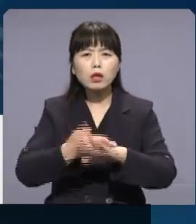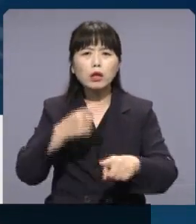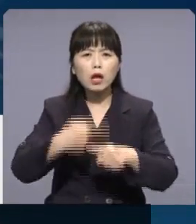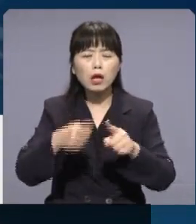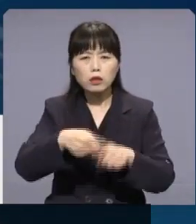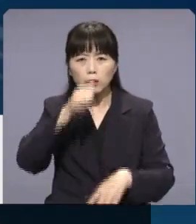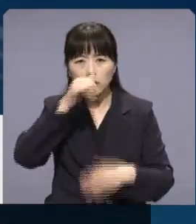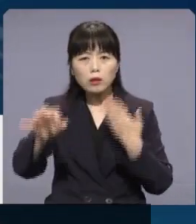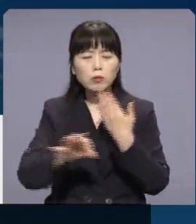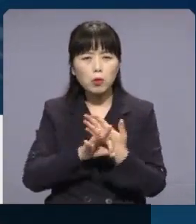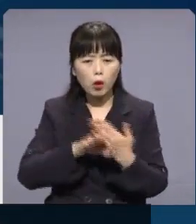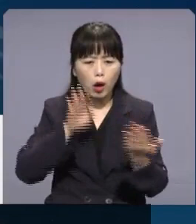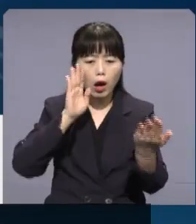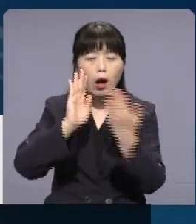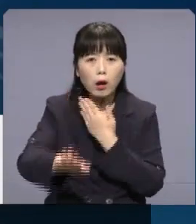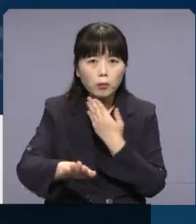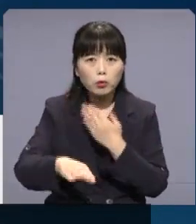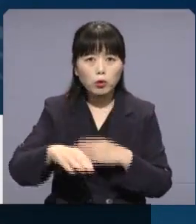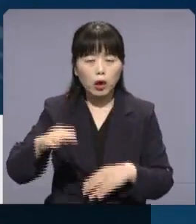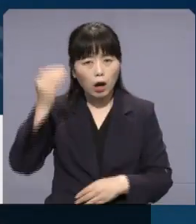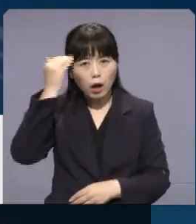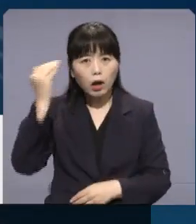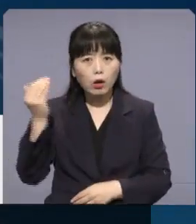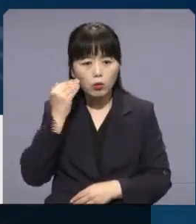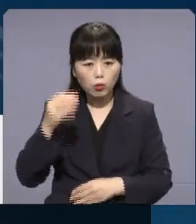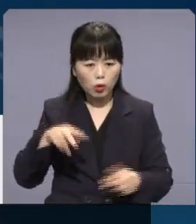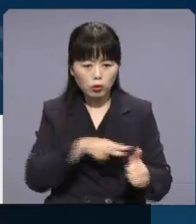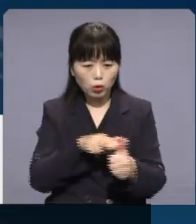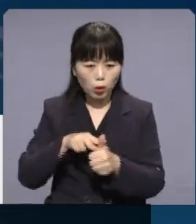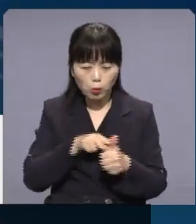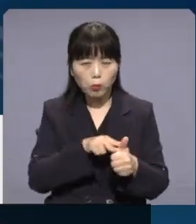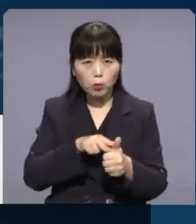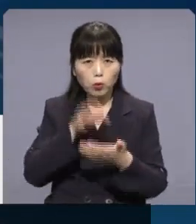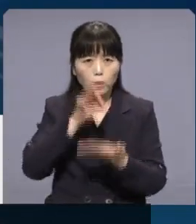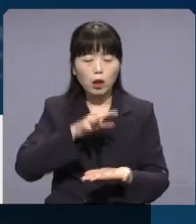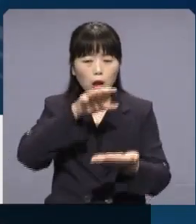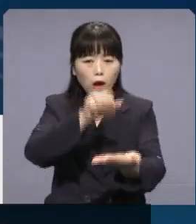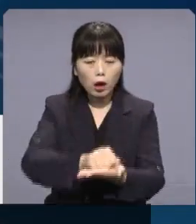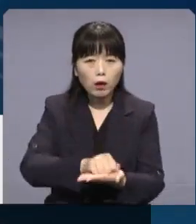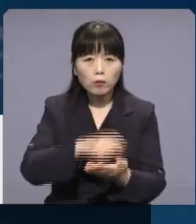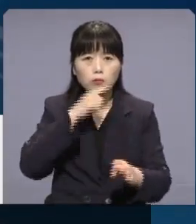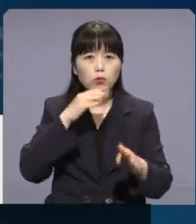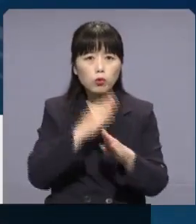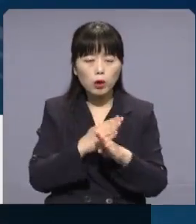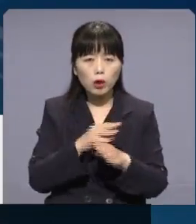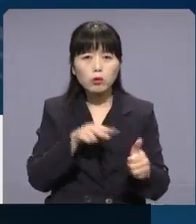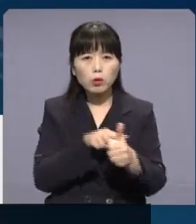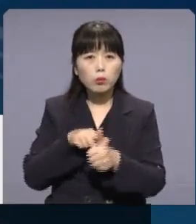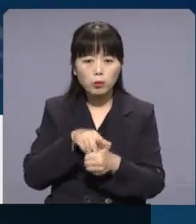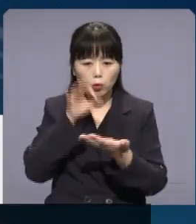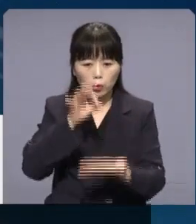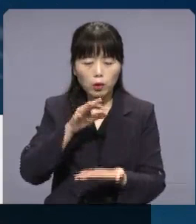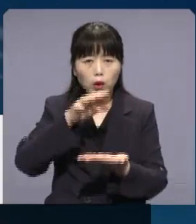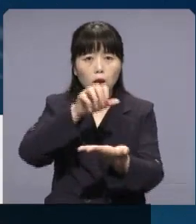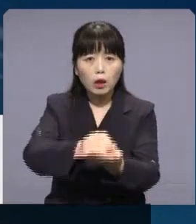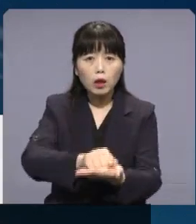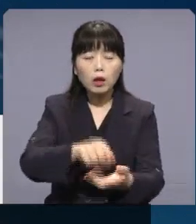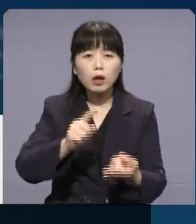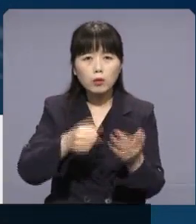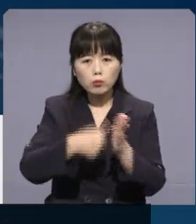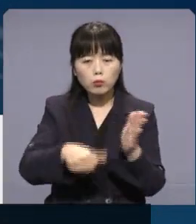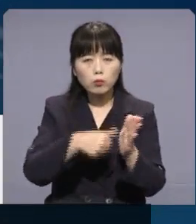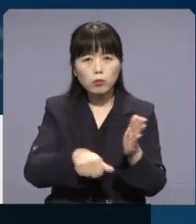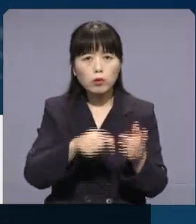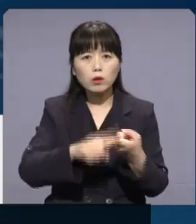되면 그러면 앞으로 우리나라에서 정보 자산 획득하는 것, 특히 북한과 관련 있는 정보 자산 획득하는 게 이렇게